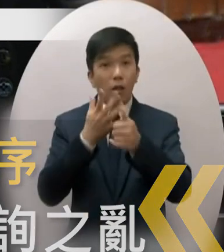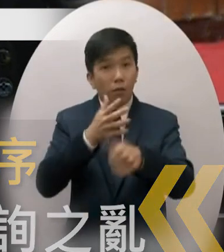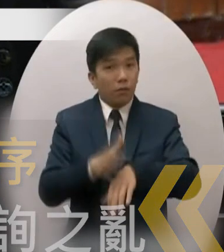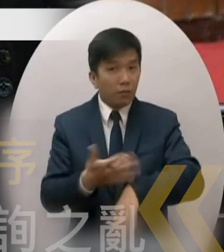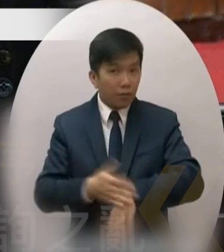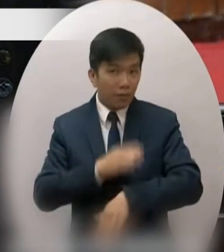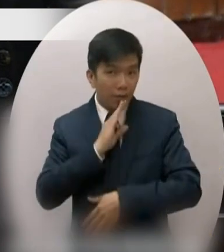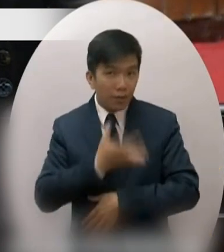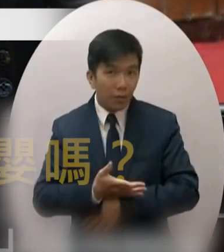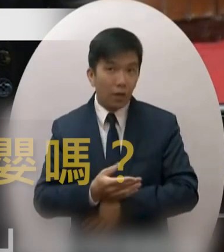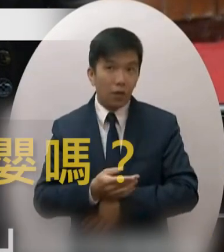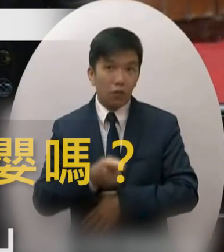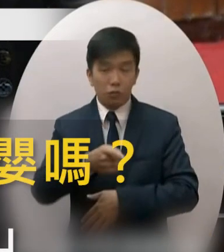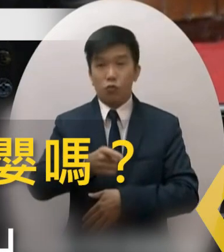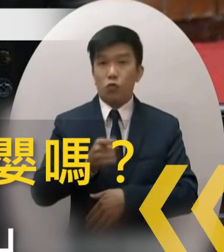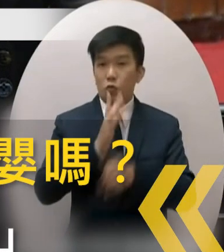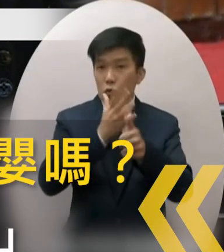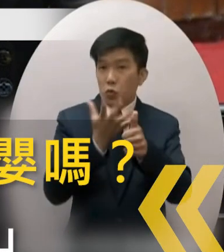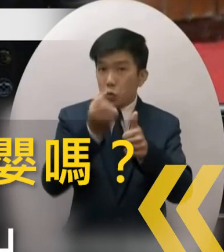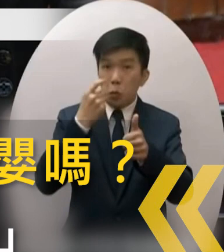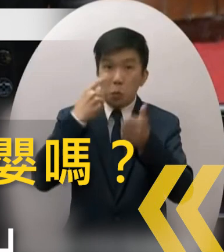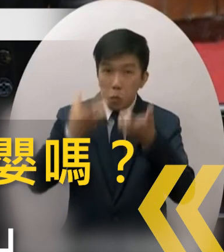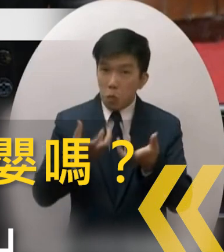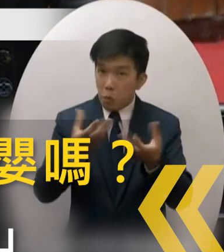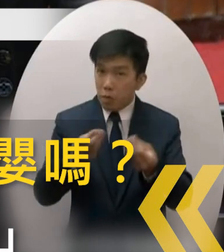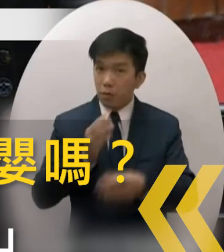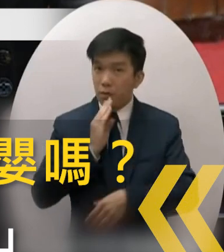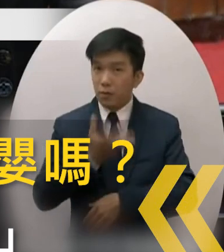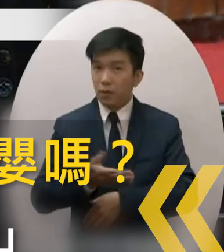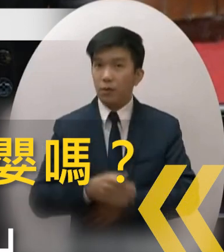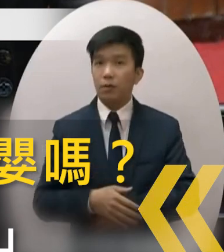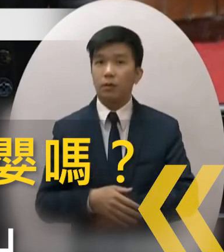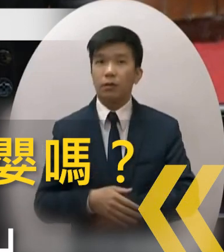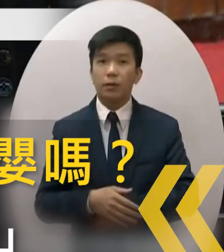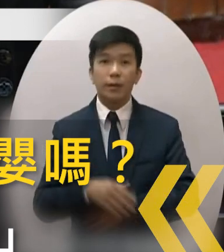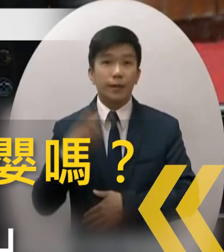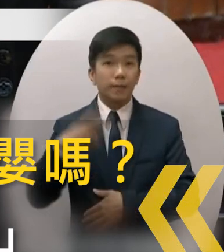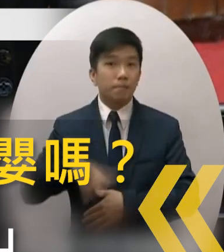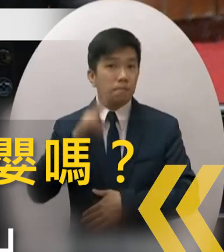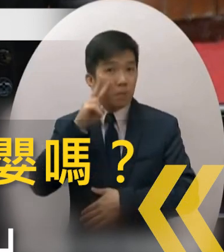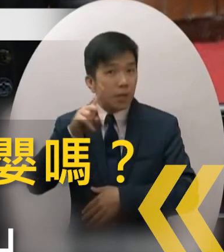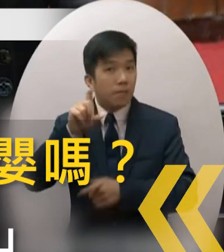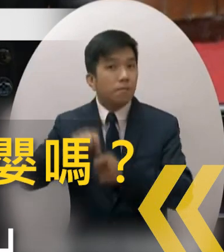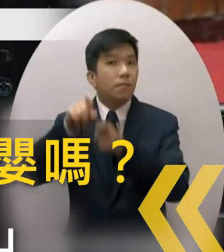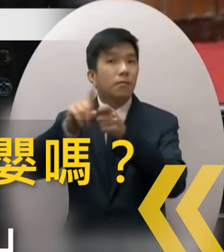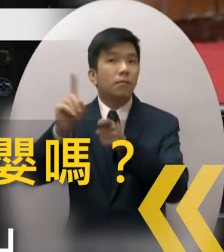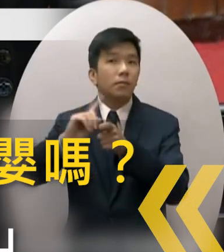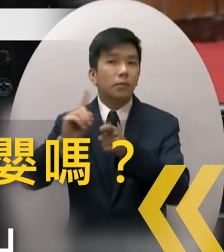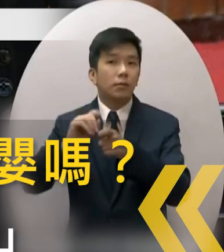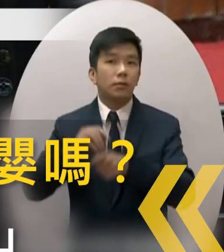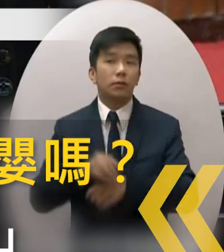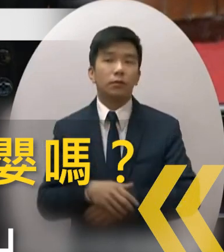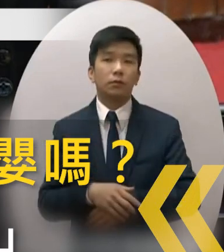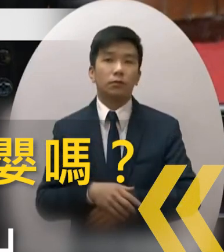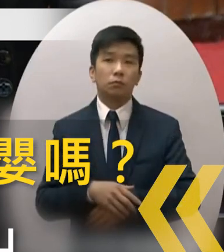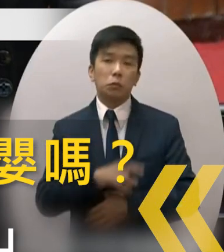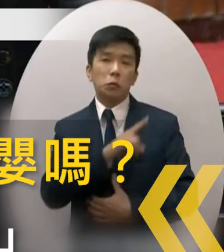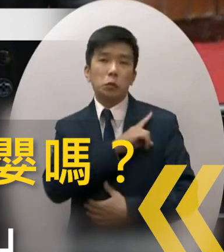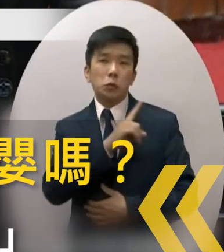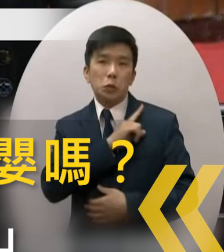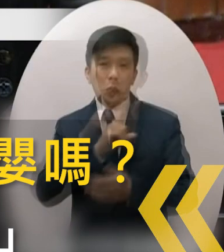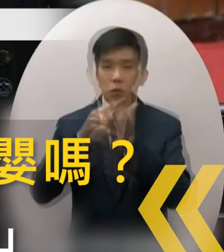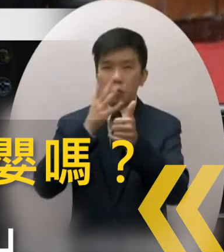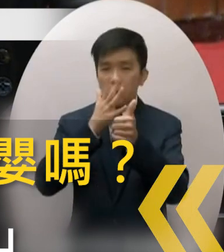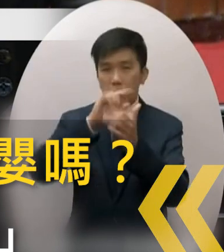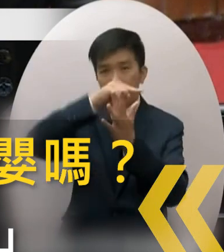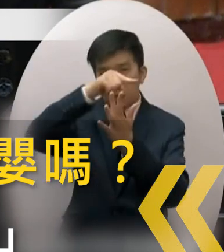我们就不重视质询的时间吗？那我觉得更过分的是，自己因为时间没有办法掌